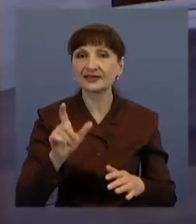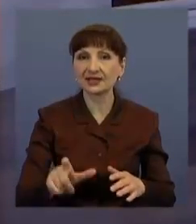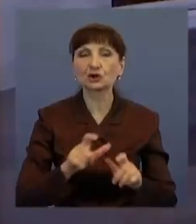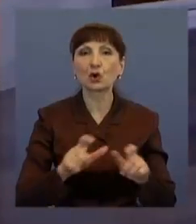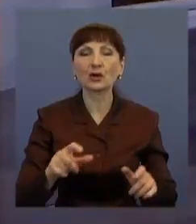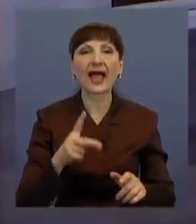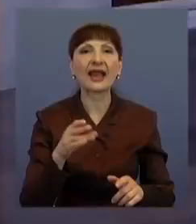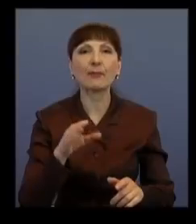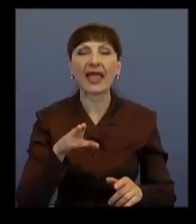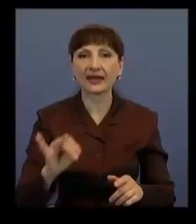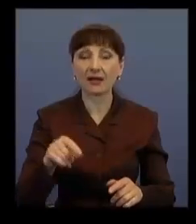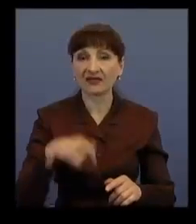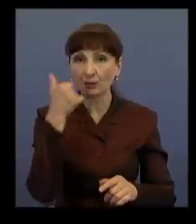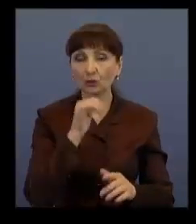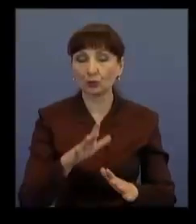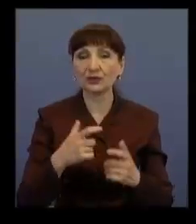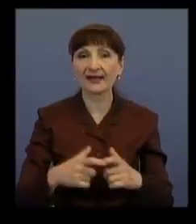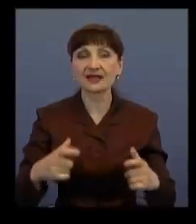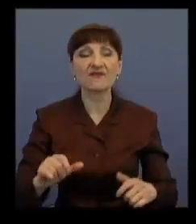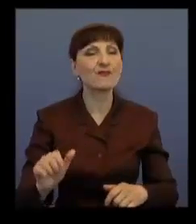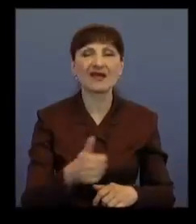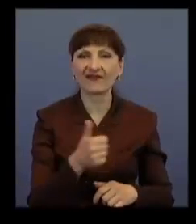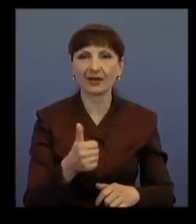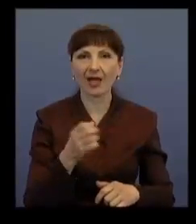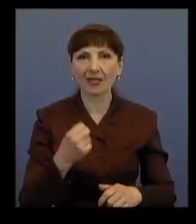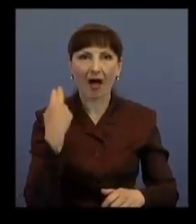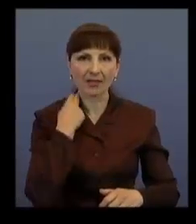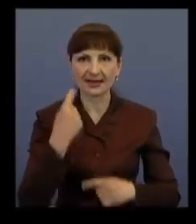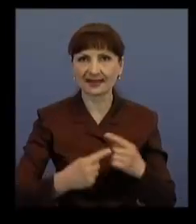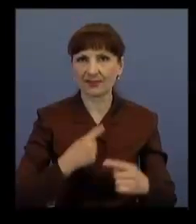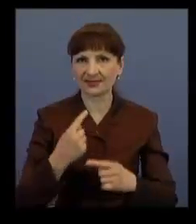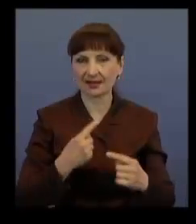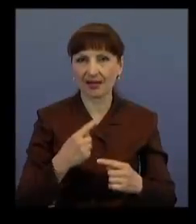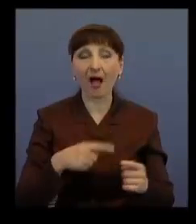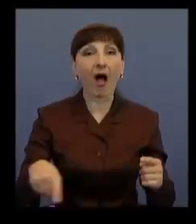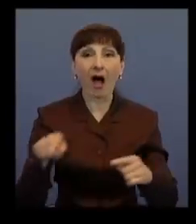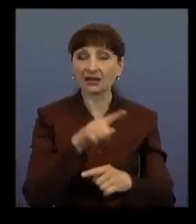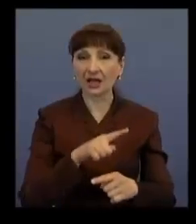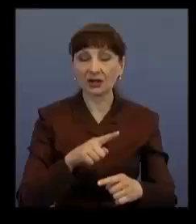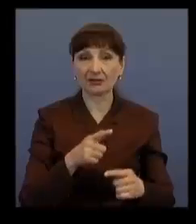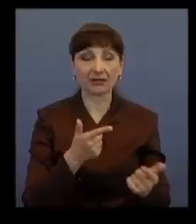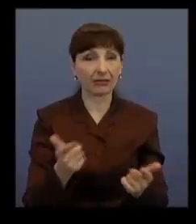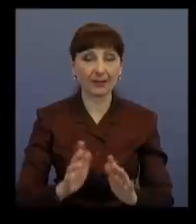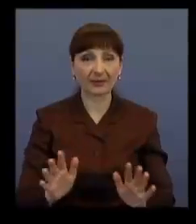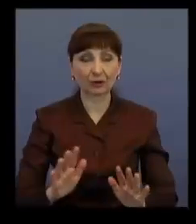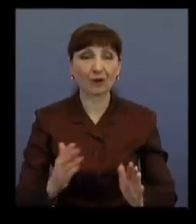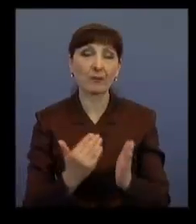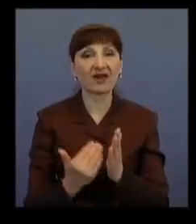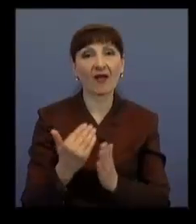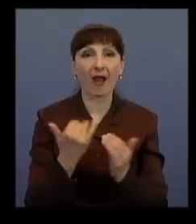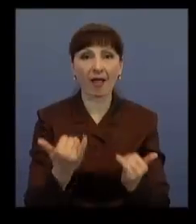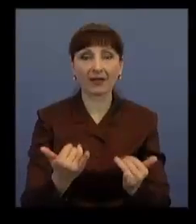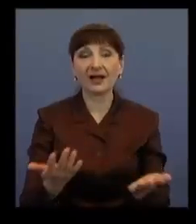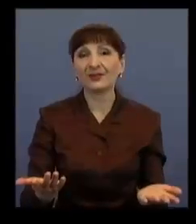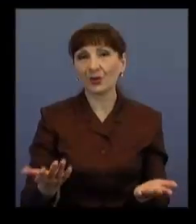школы «Хелибери». Они в этом году будут сдавать впервые на английском языке. Ну, для них никаких не подготовлены привилегии, скажем так.